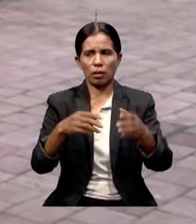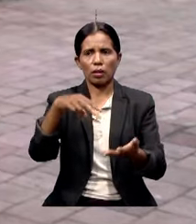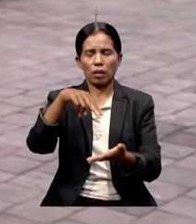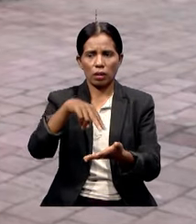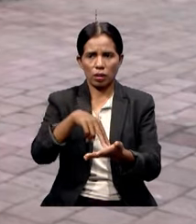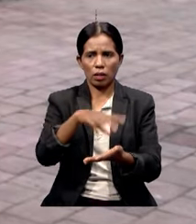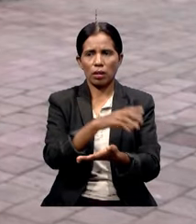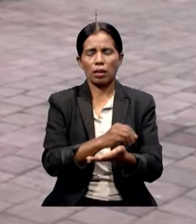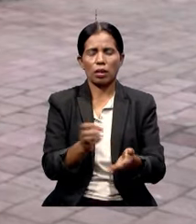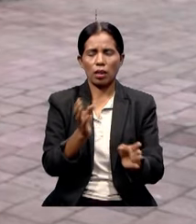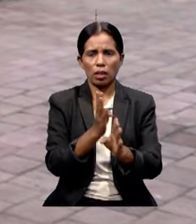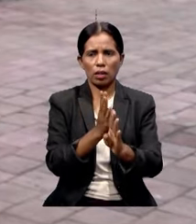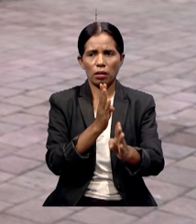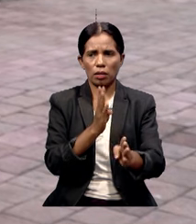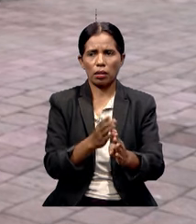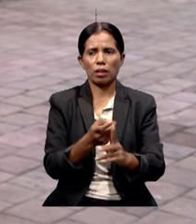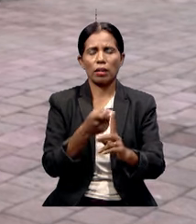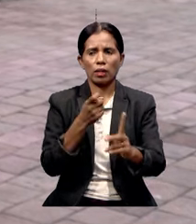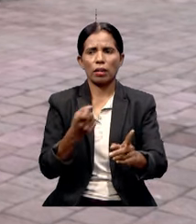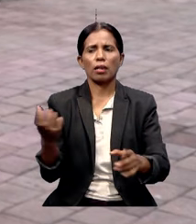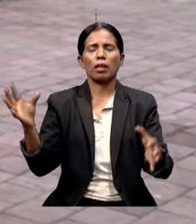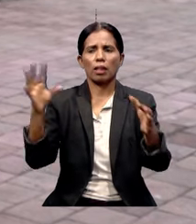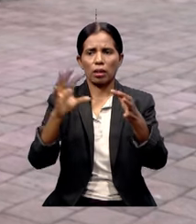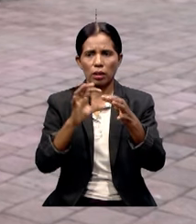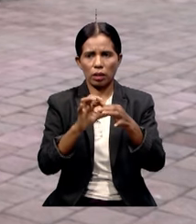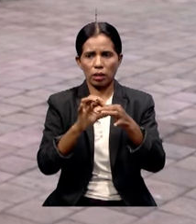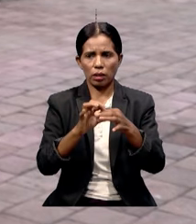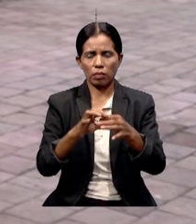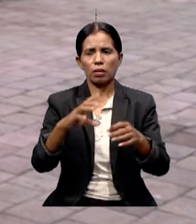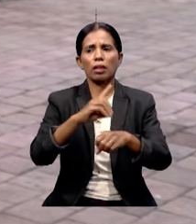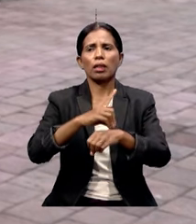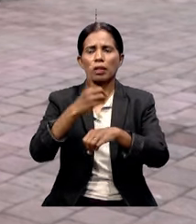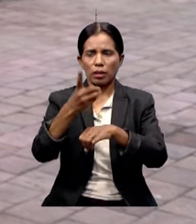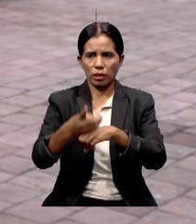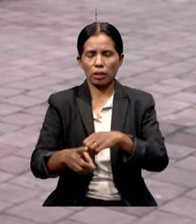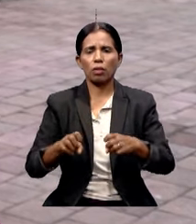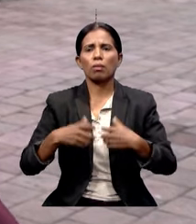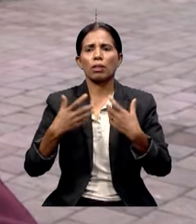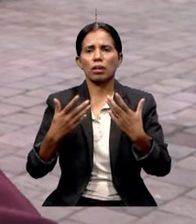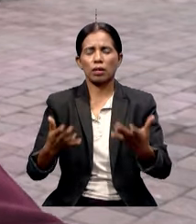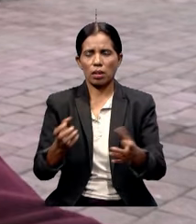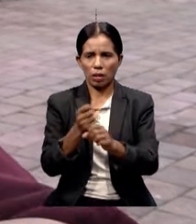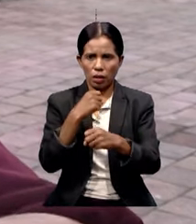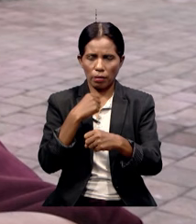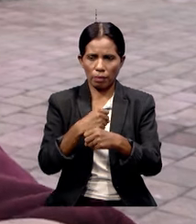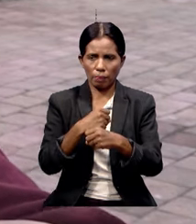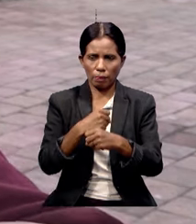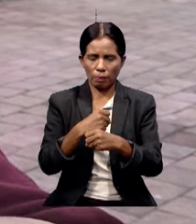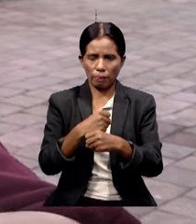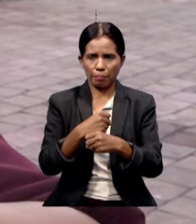salura hada barreira pois também mak liga hobe inundação ou ensa halo be